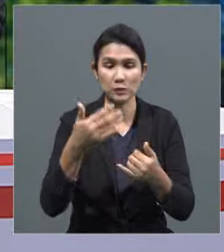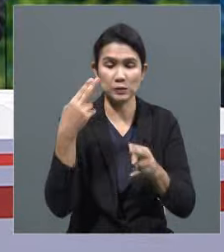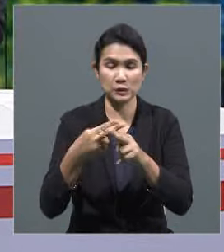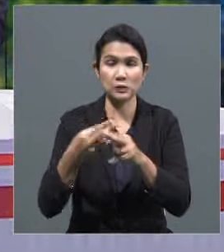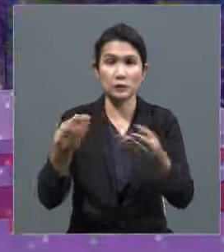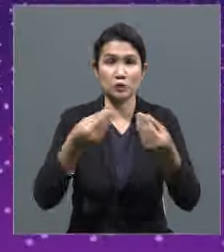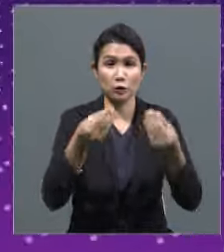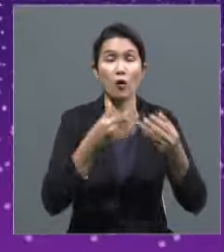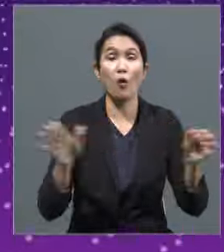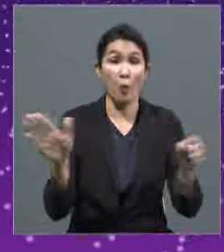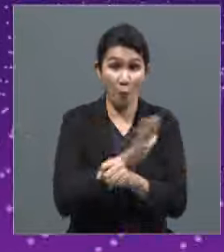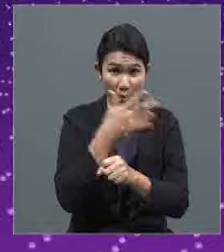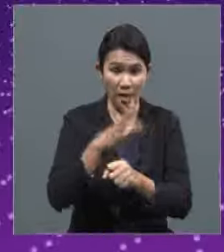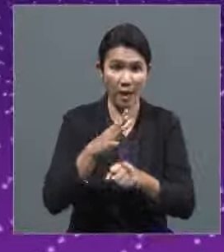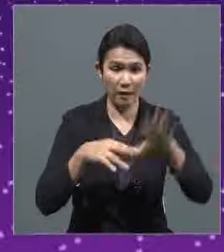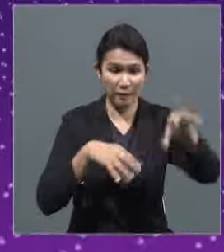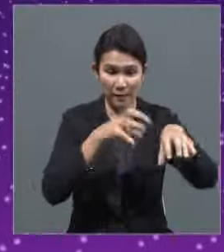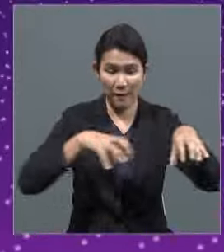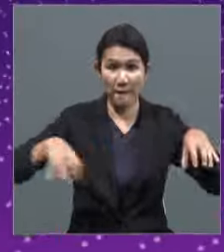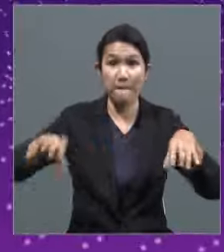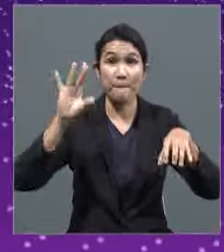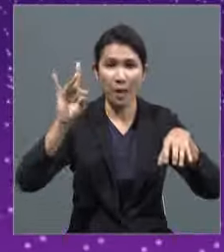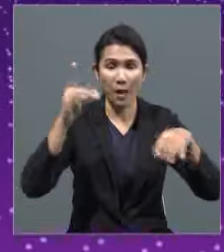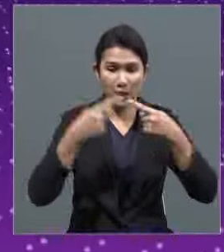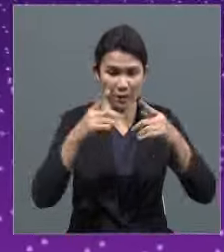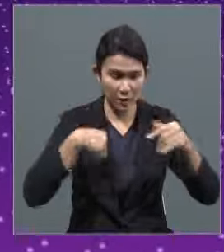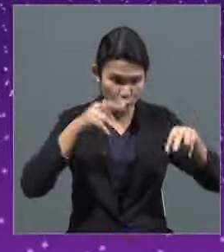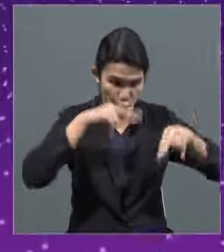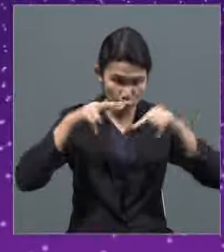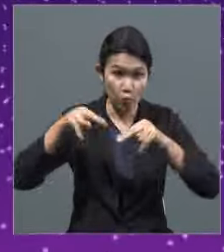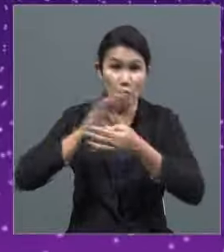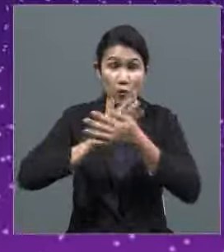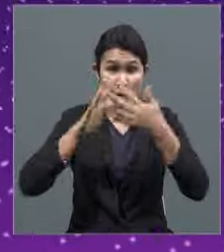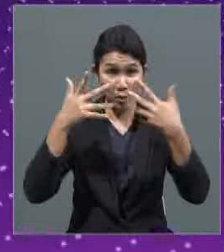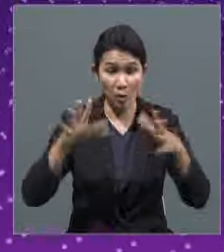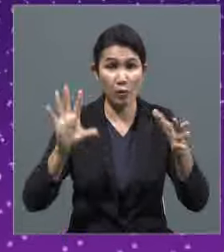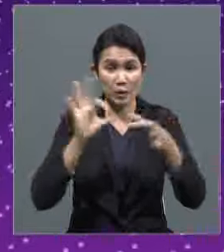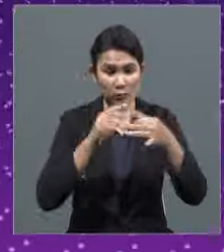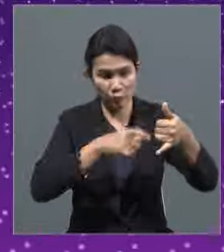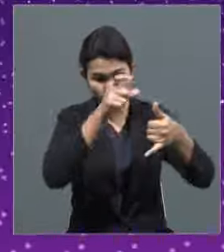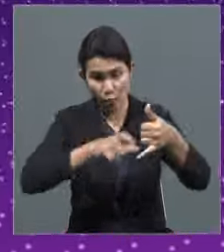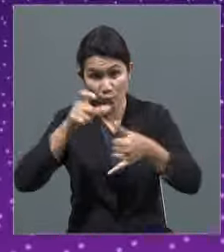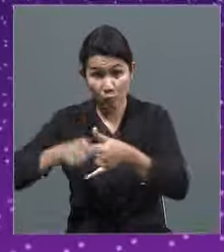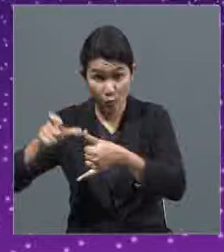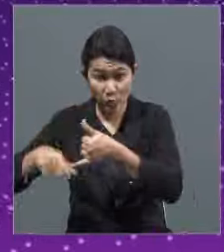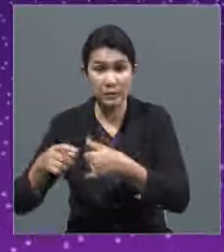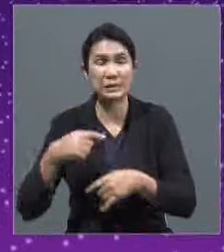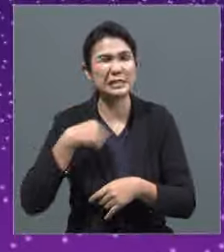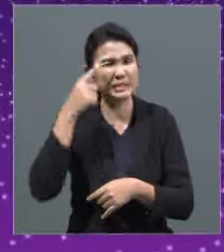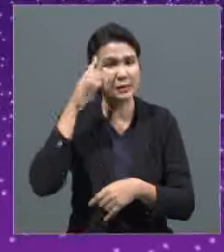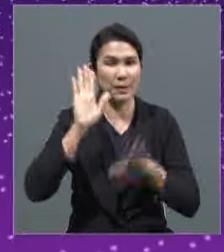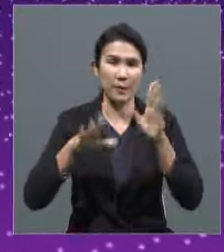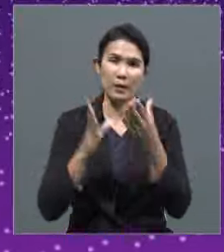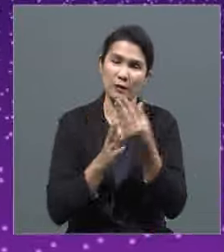ครบแล้วนะแต่ละพรรคการเมืองและที่สําคัญส่งไปตรวจสอบกันเรียบร้อยแล้วด้วยเกี่ยวกับเรื่องของคุณสมบัตินั่นเองเพราะฉะนั้นคาดว่าไม่เกิน